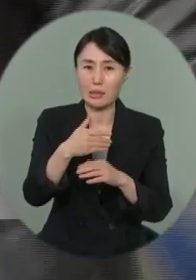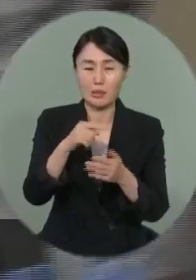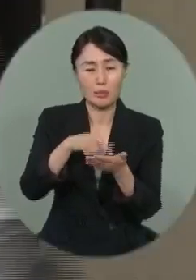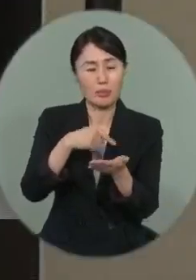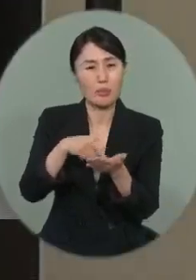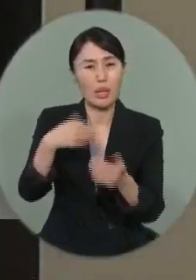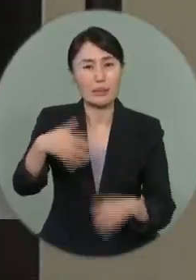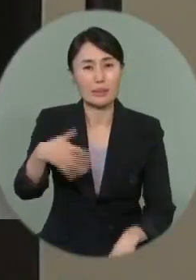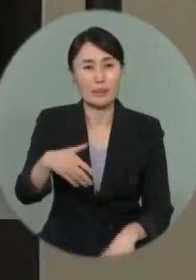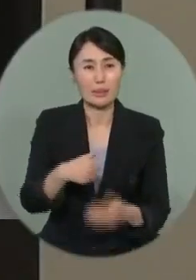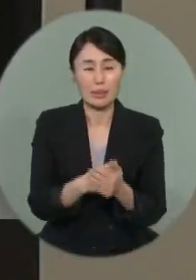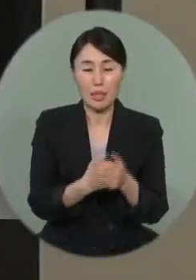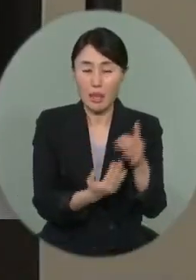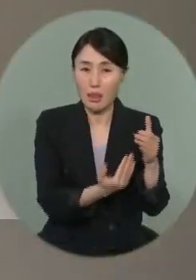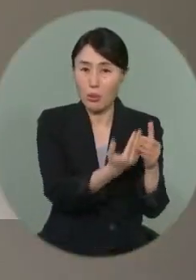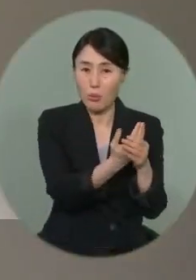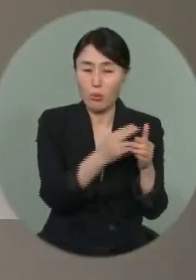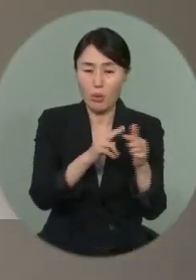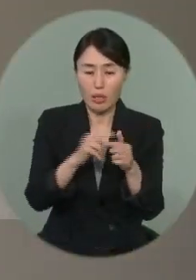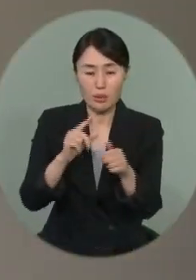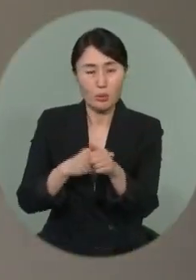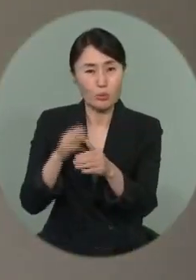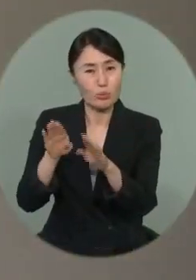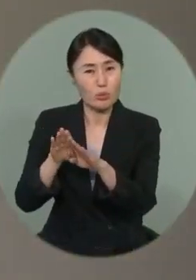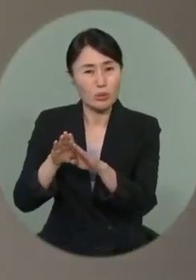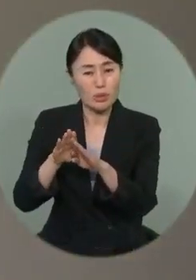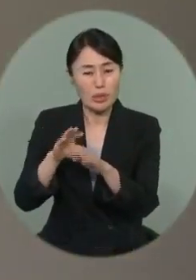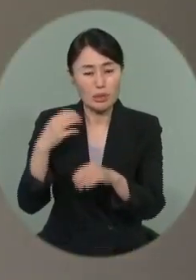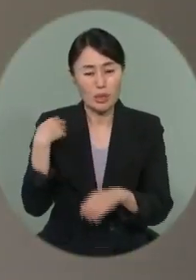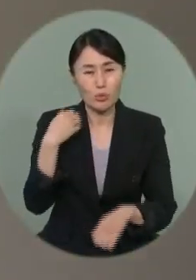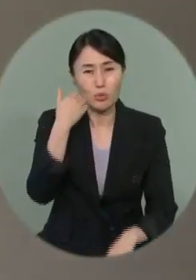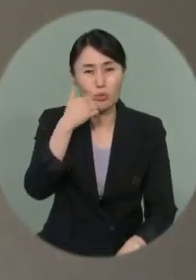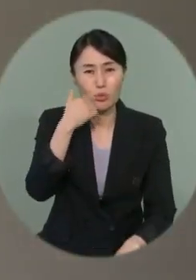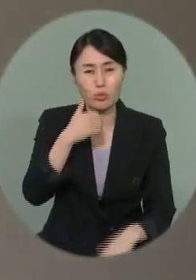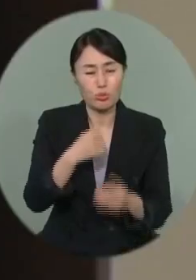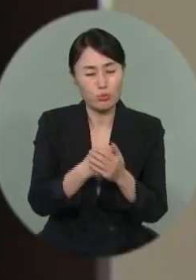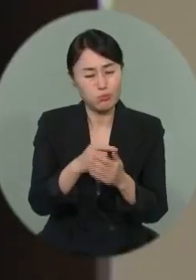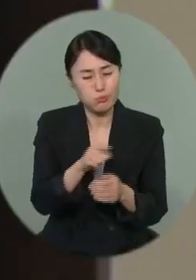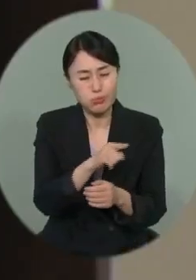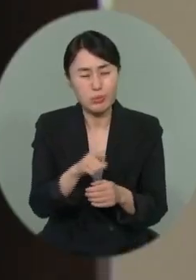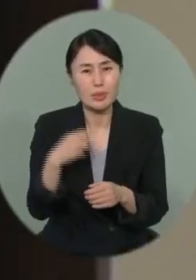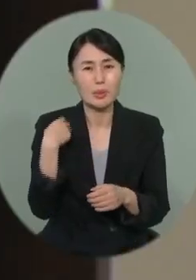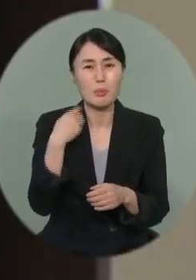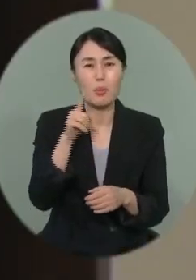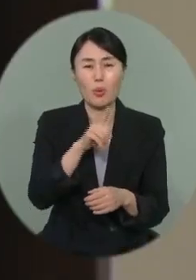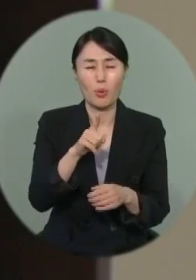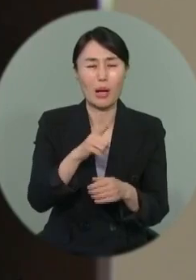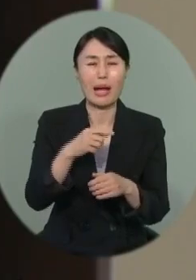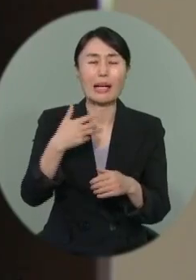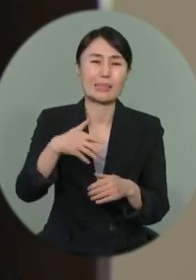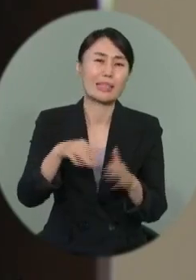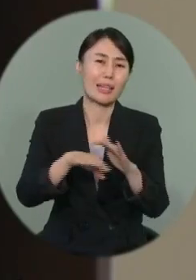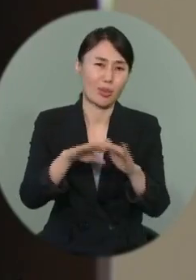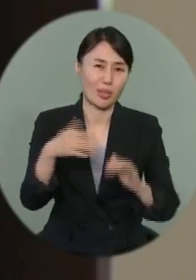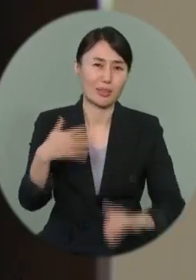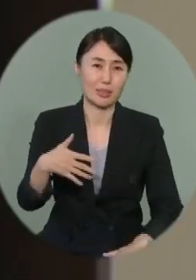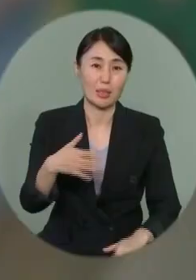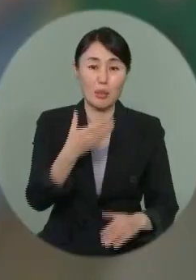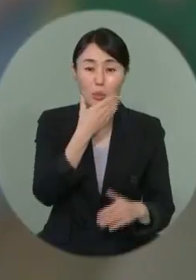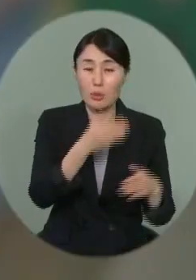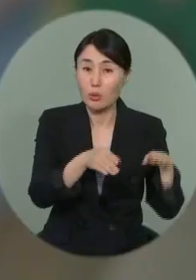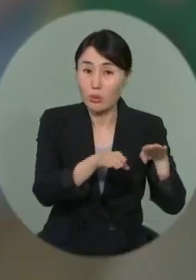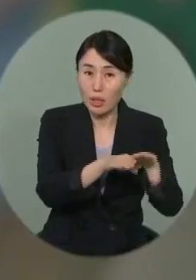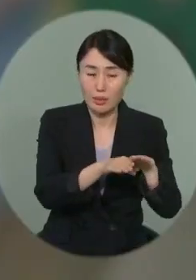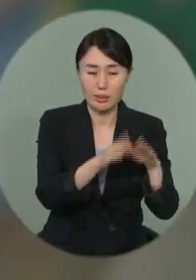인과관계가 불분명해 책임 소재를 명확히 따지는데 시간이 오래 걸린다는 게 복지공제회 측이 밝힌 이유입니다. 복지관